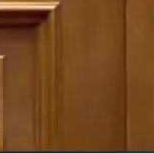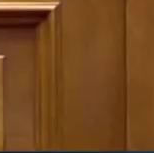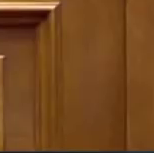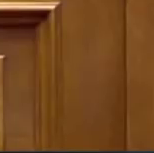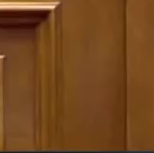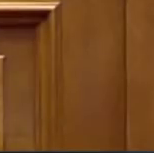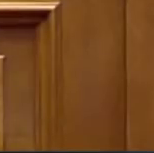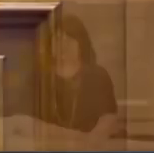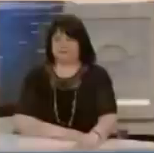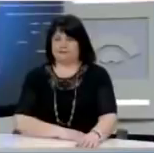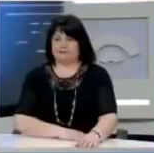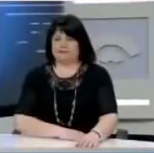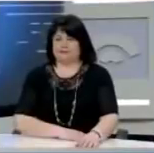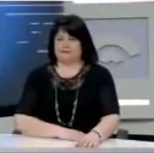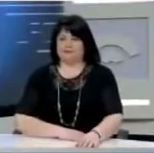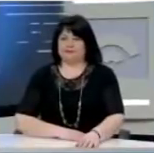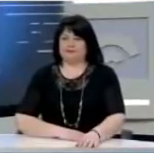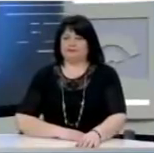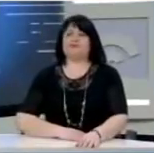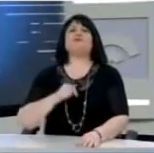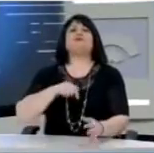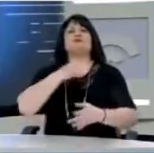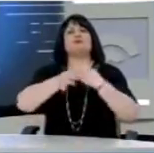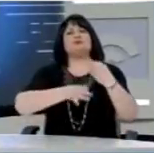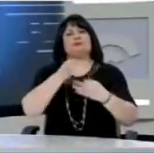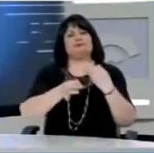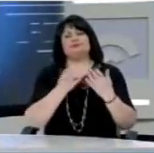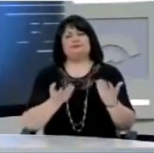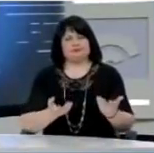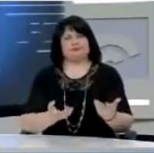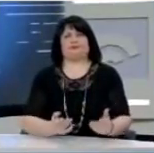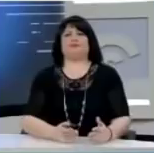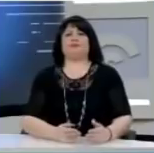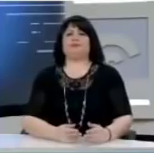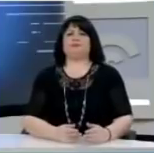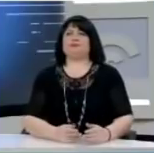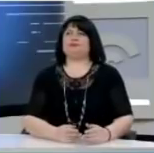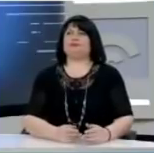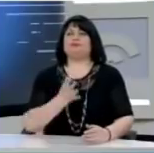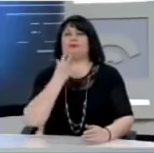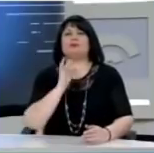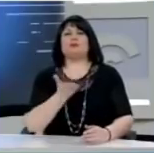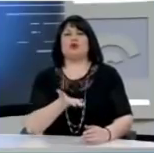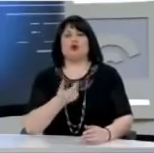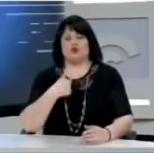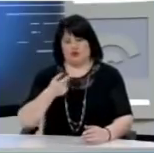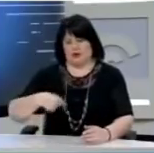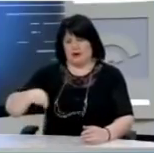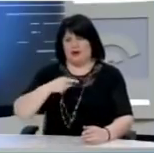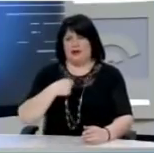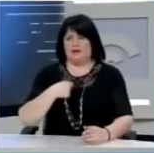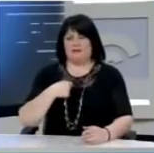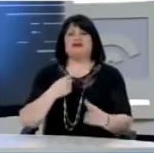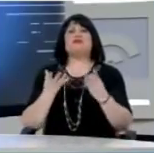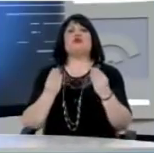Πάμε τώρα να σας εξηγήσω, κύριε Μητσοτάκη, κύριε και κύριοι συνάδελφοι, γιατί εμείς είμαστε με